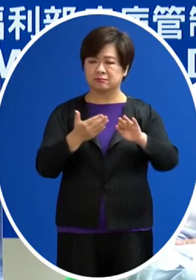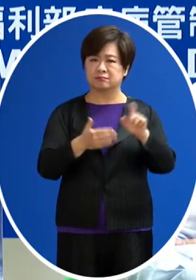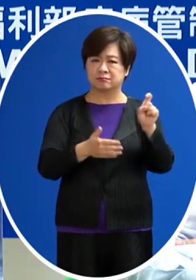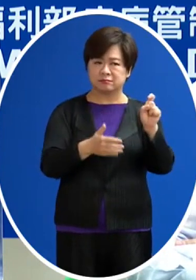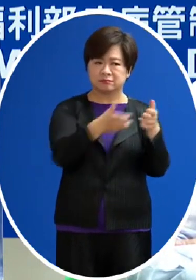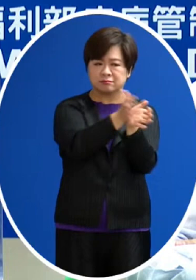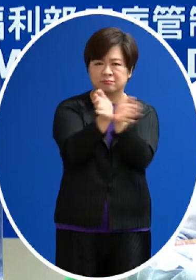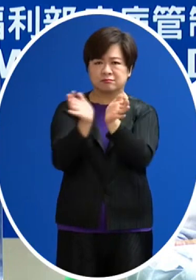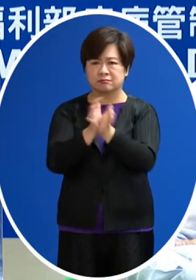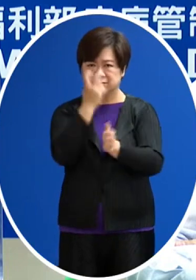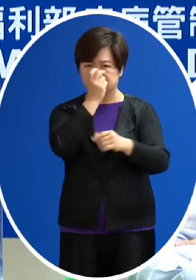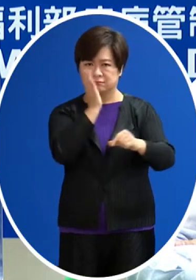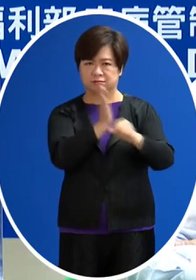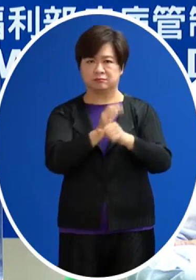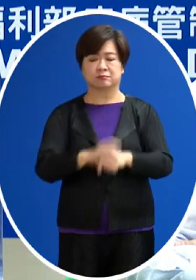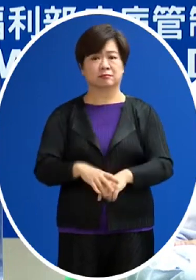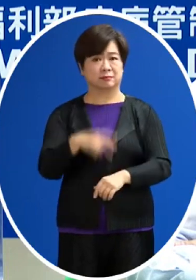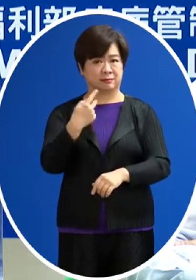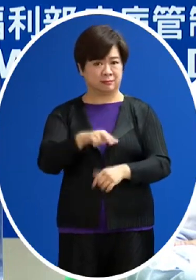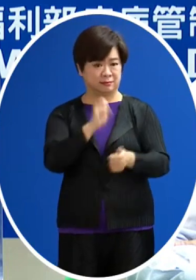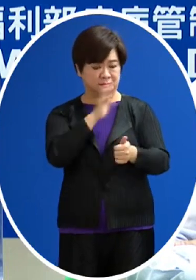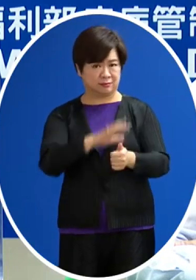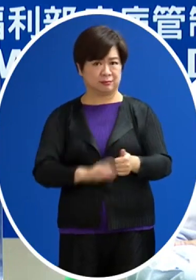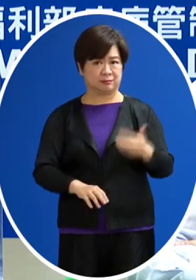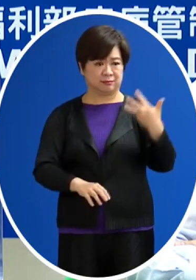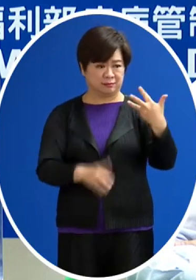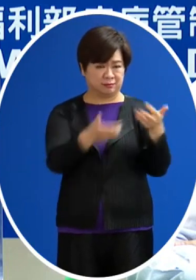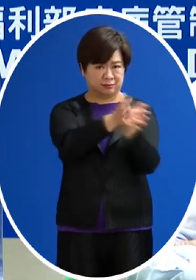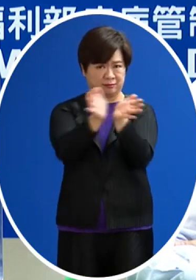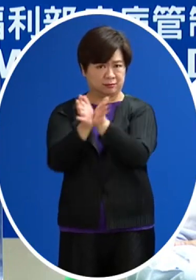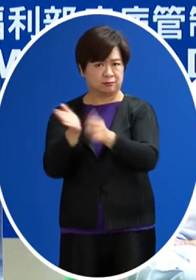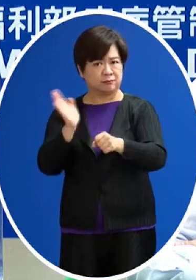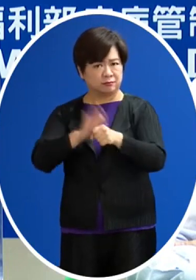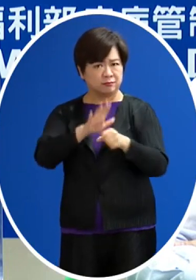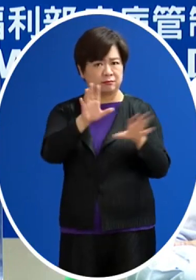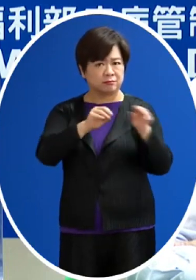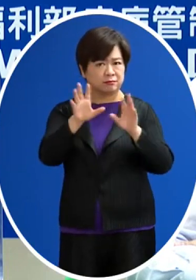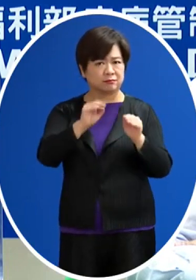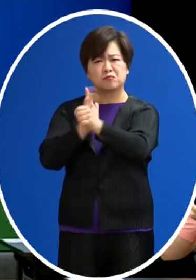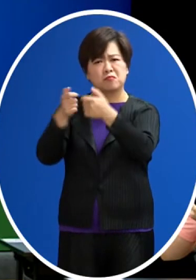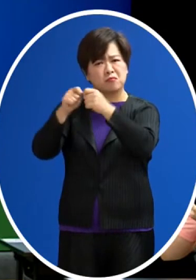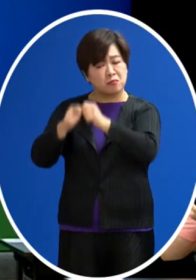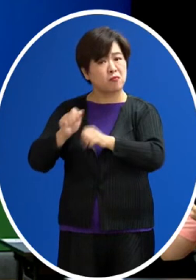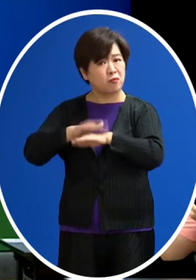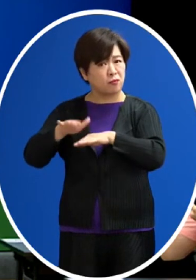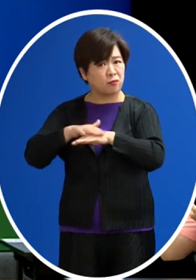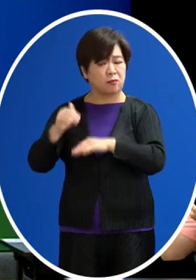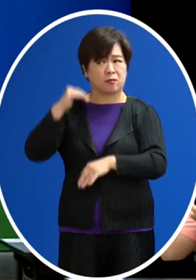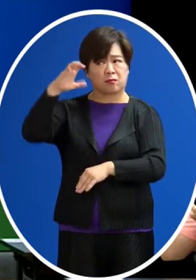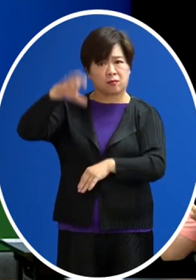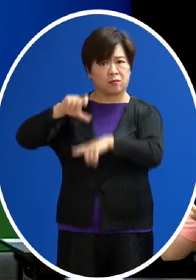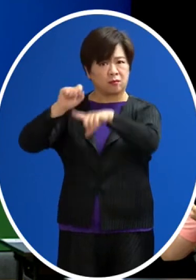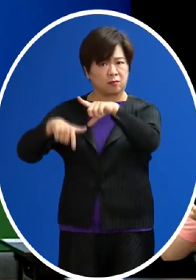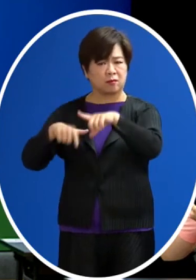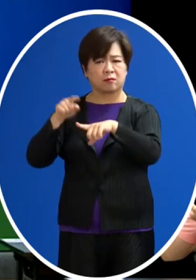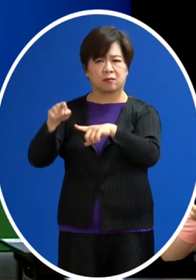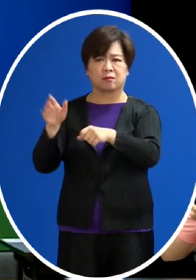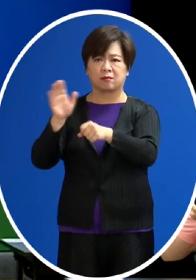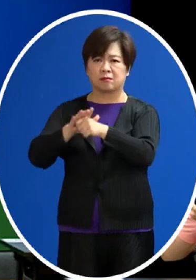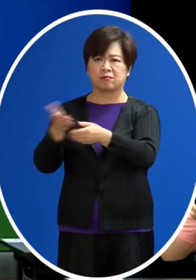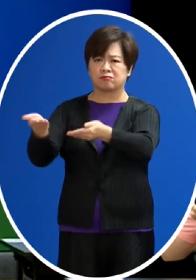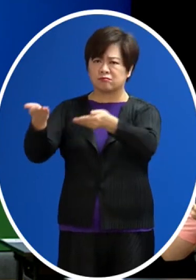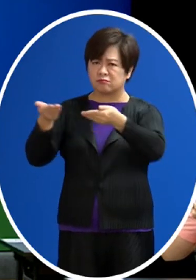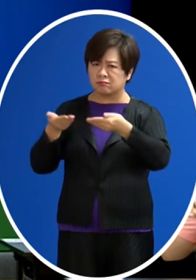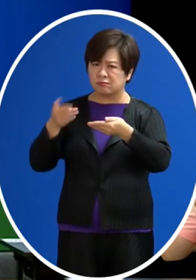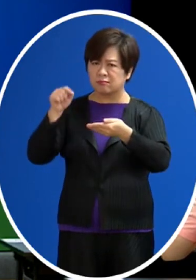那有要求8批在要求重新补相关的资料中。 高端他们要补件的大致